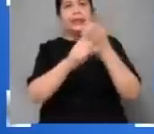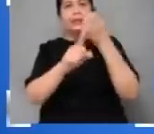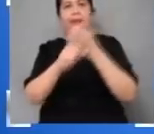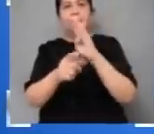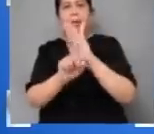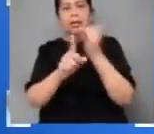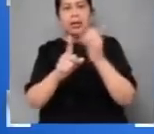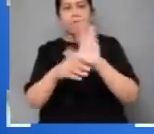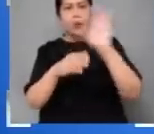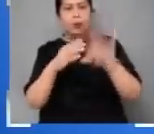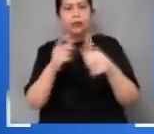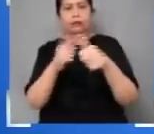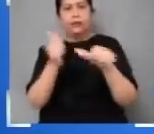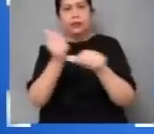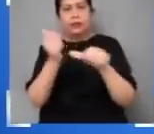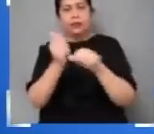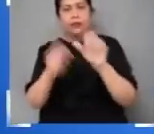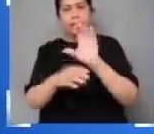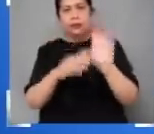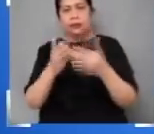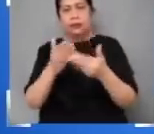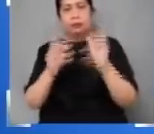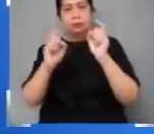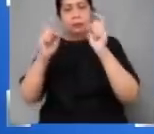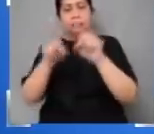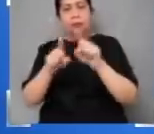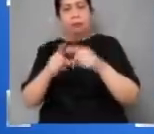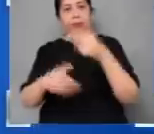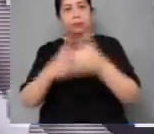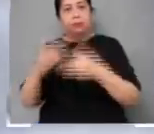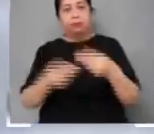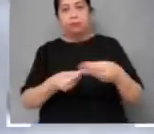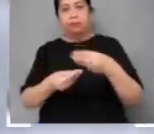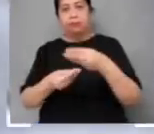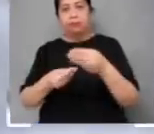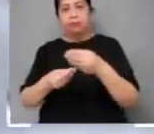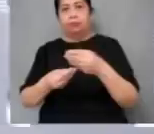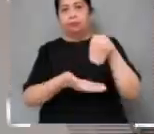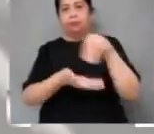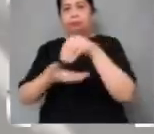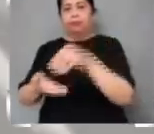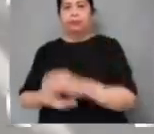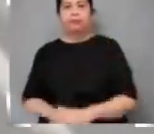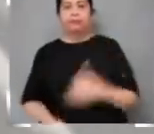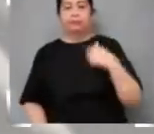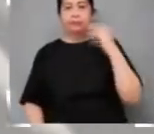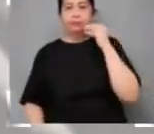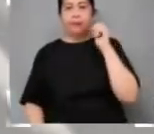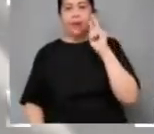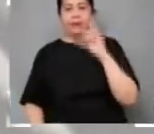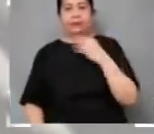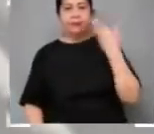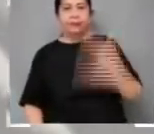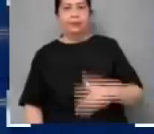first aid facilities. Kailangan din daw padaliin ang proseso ng pamamahagi ng relief goods. Ako si Mav Gonzalez. Ako si Sandra